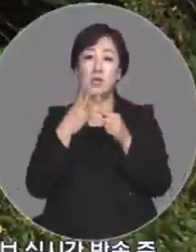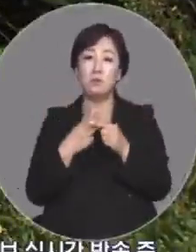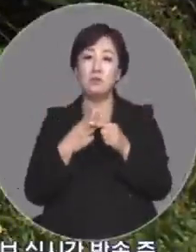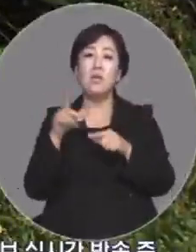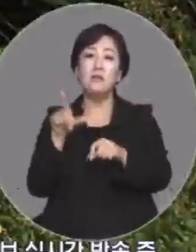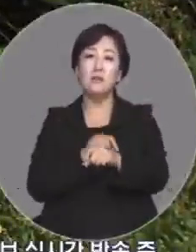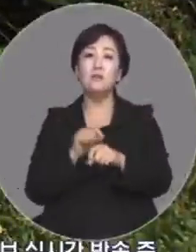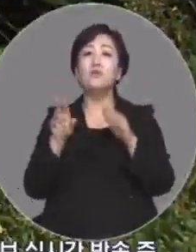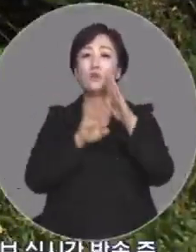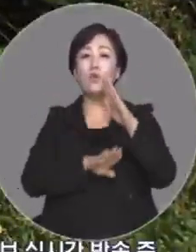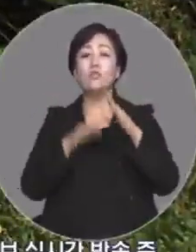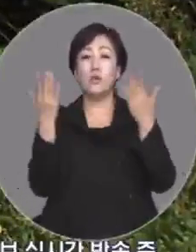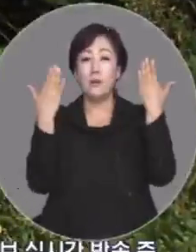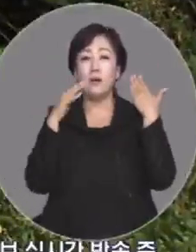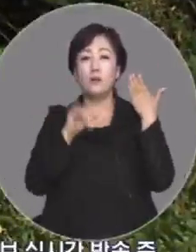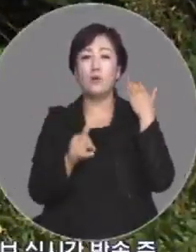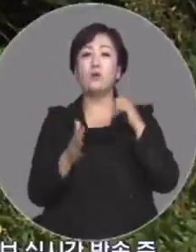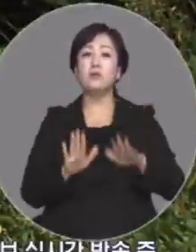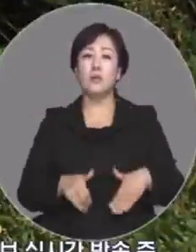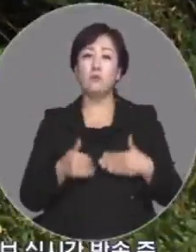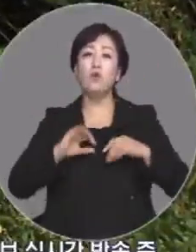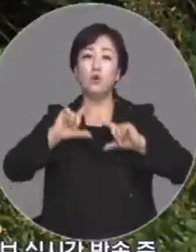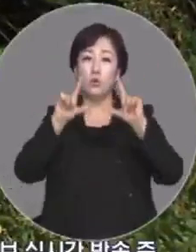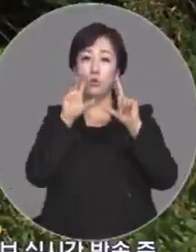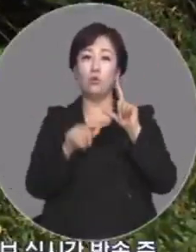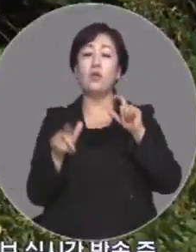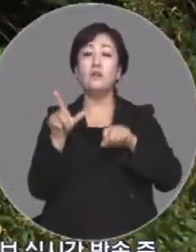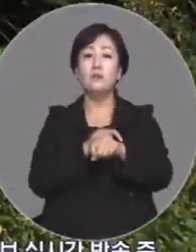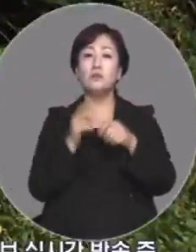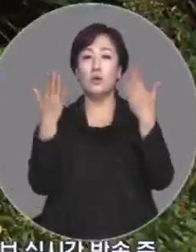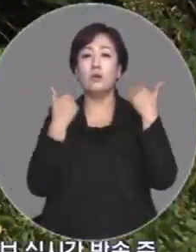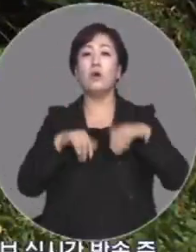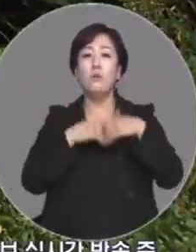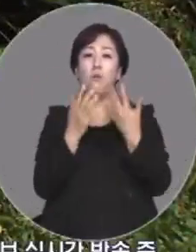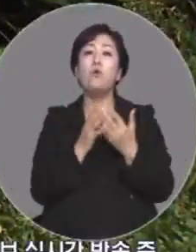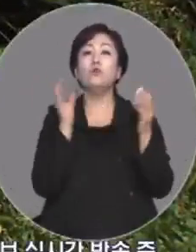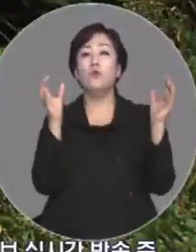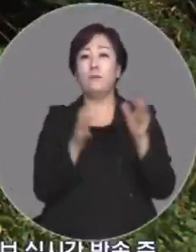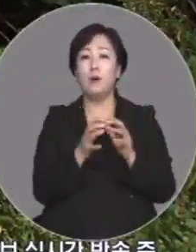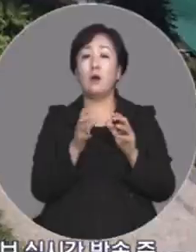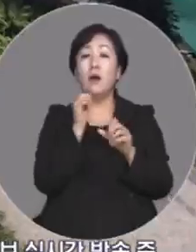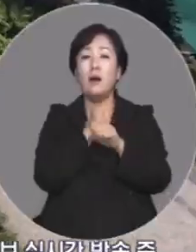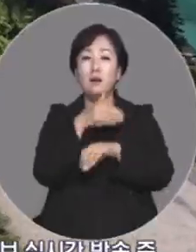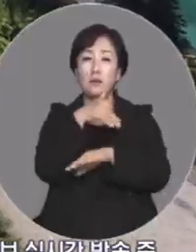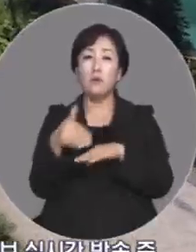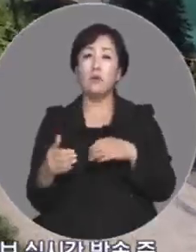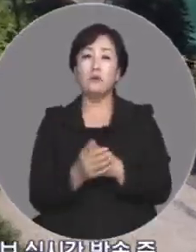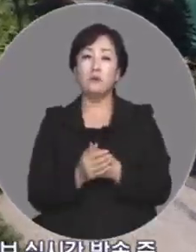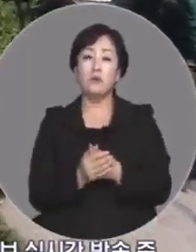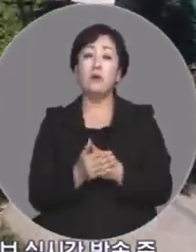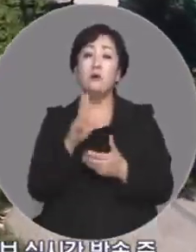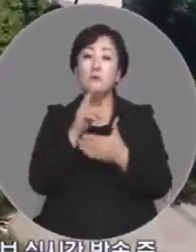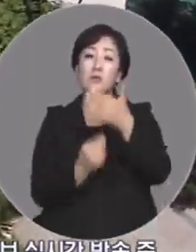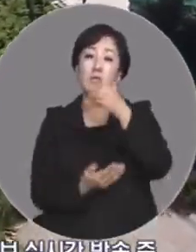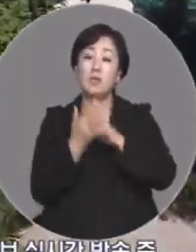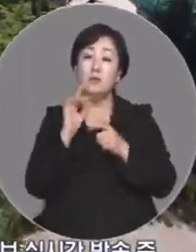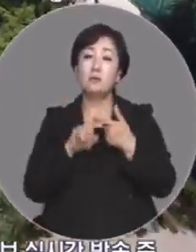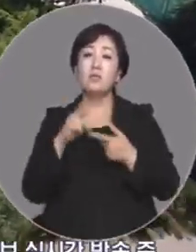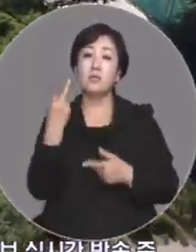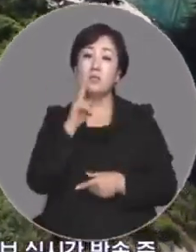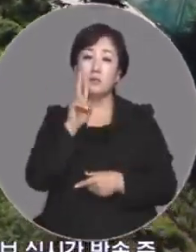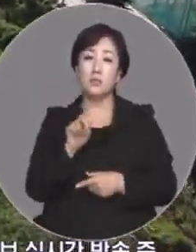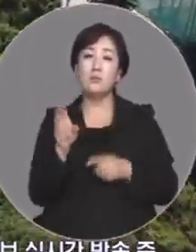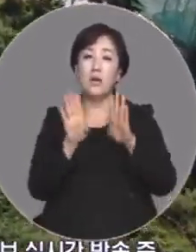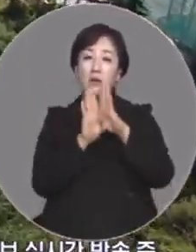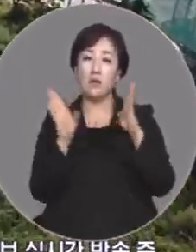울산의 특수공립학교로 남구와 동구의 특수학교 수요를 담당할 계획입니다. 문제는 2024년 개교를